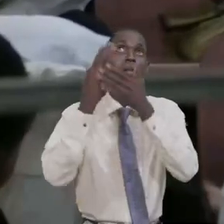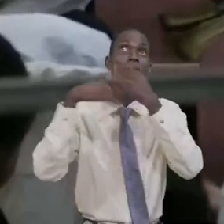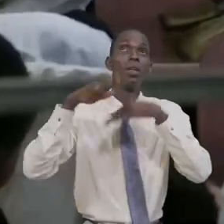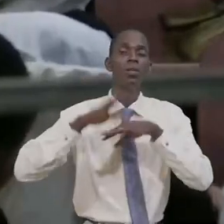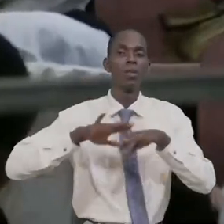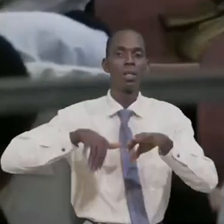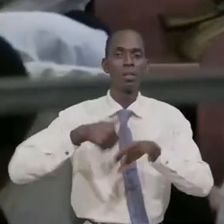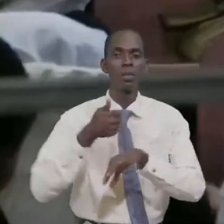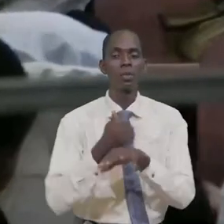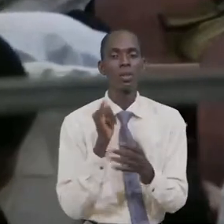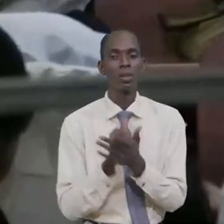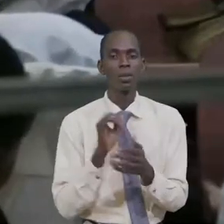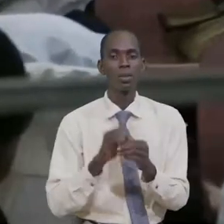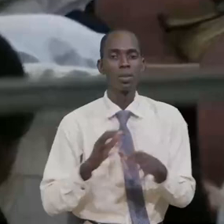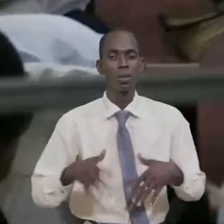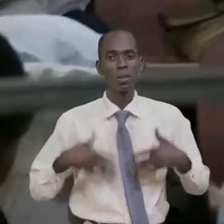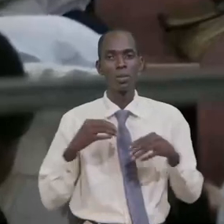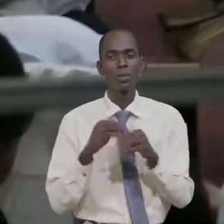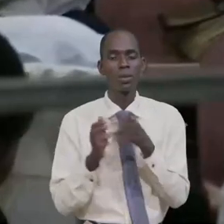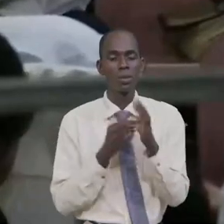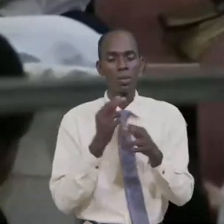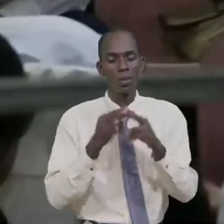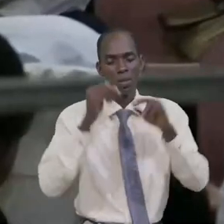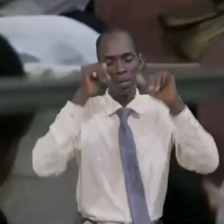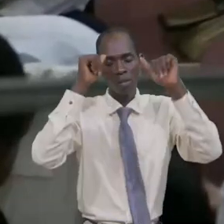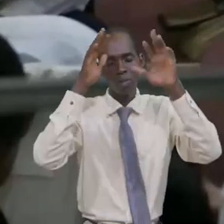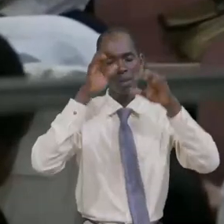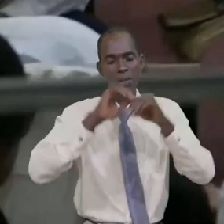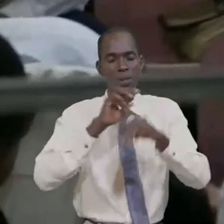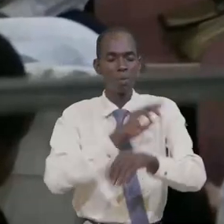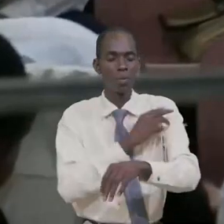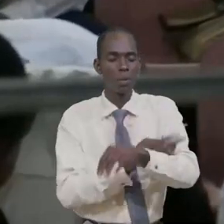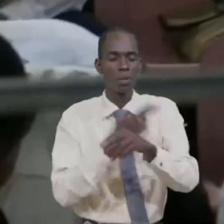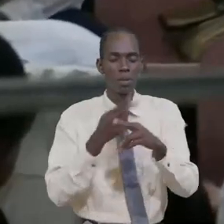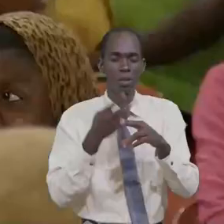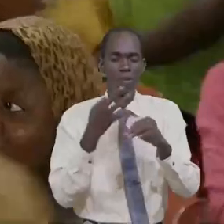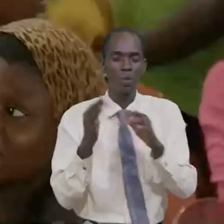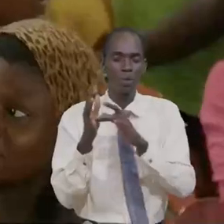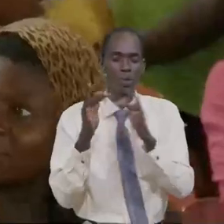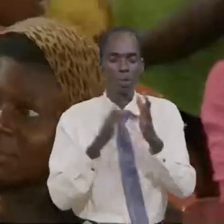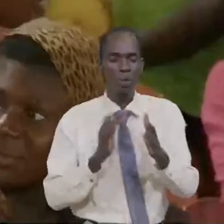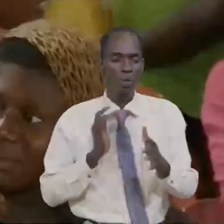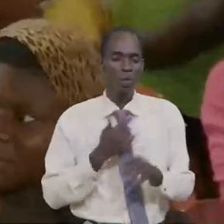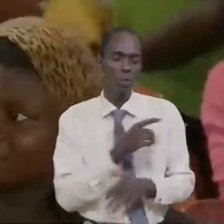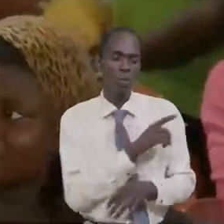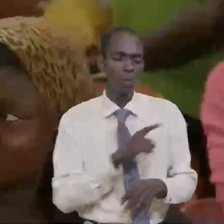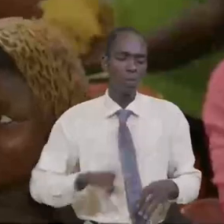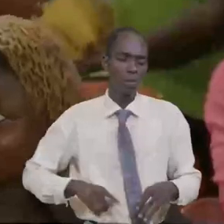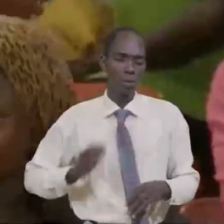au nom de Jésus Père au nom puissant de Jésus notre Seigneur notre Sauveur